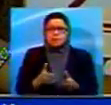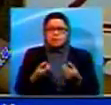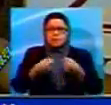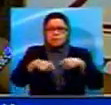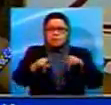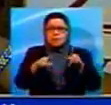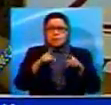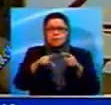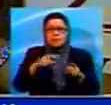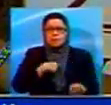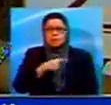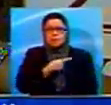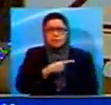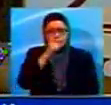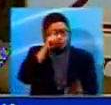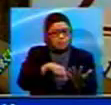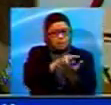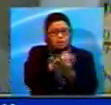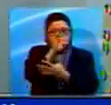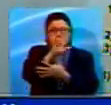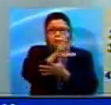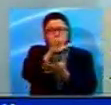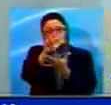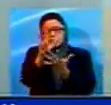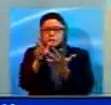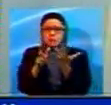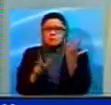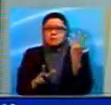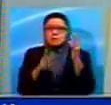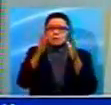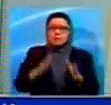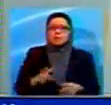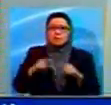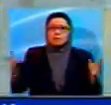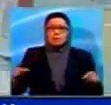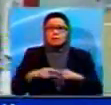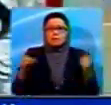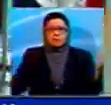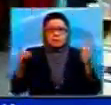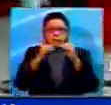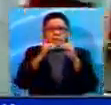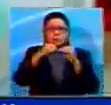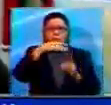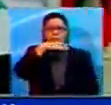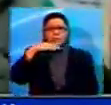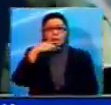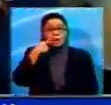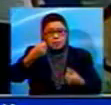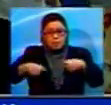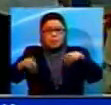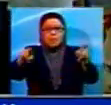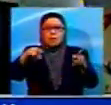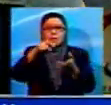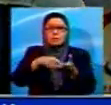kitaate du atau tig untuk satu jawatan manakala di kalangan belia ditemui pula peluang mencari pekerjaan baru serta memberi